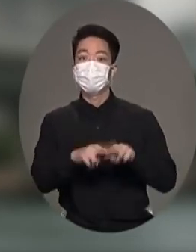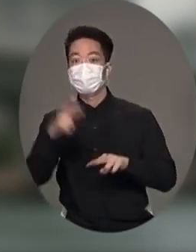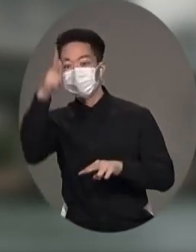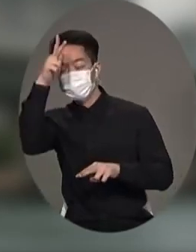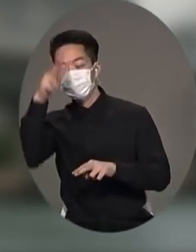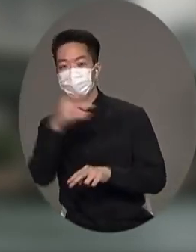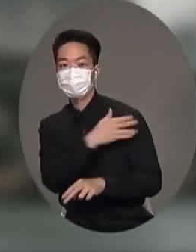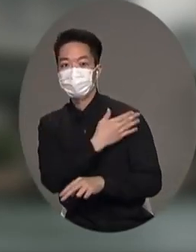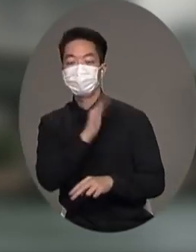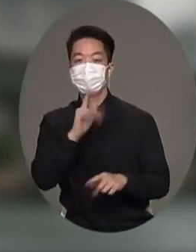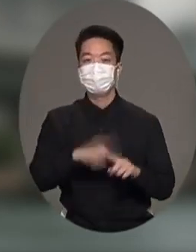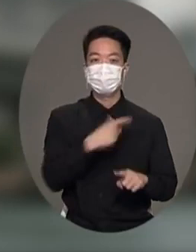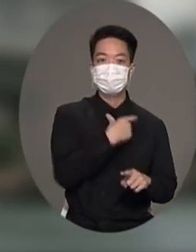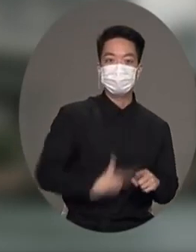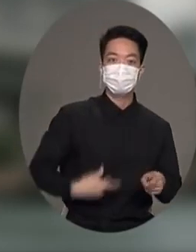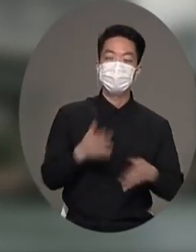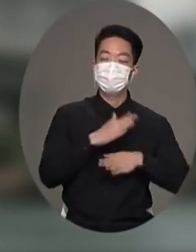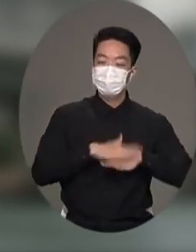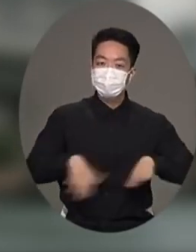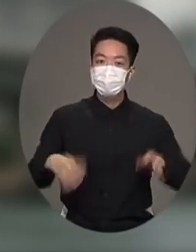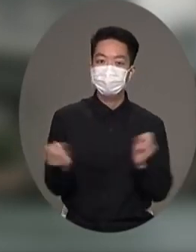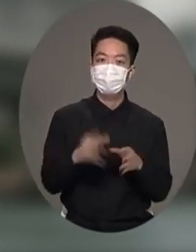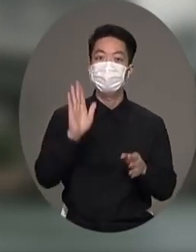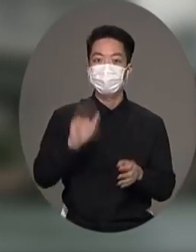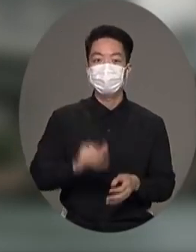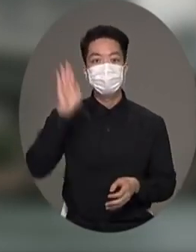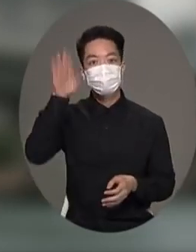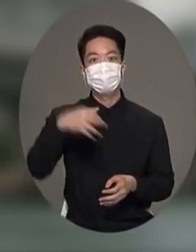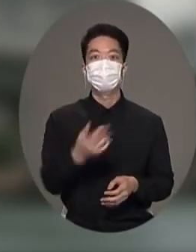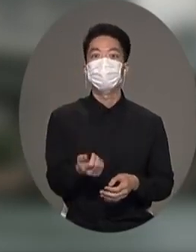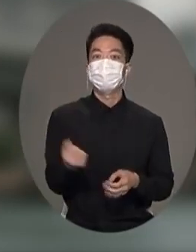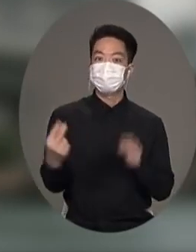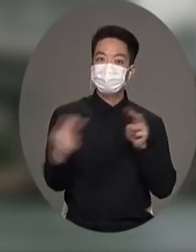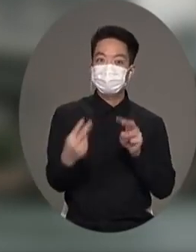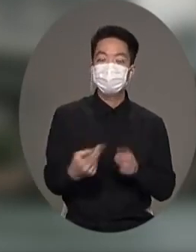和深入交流，相信日後會有更多類似的官式拜訪。